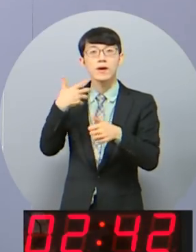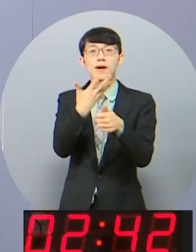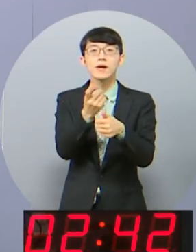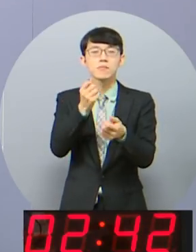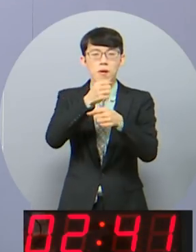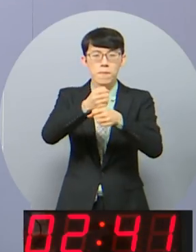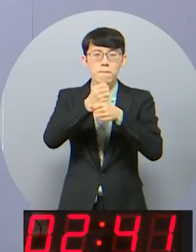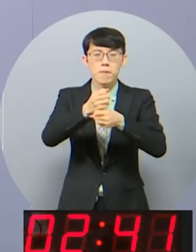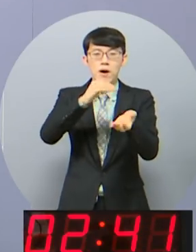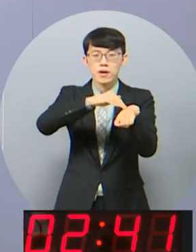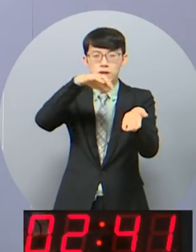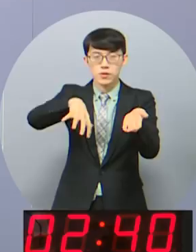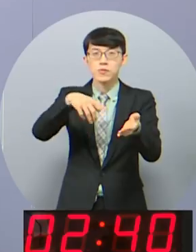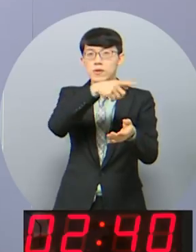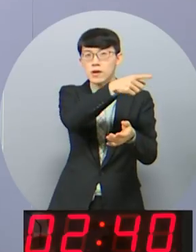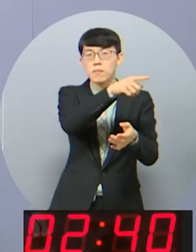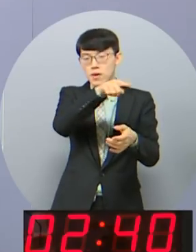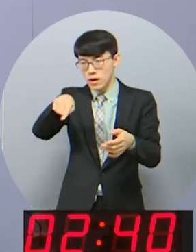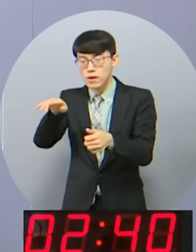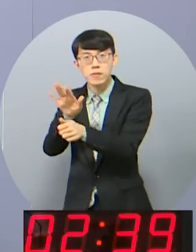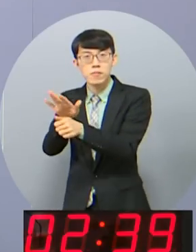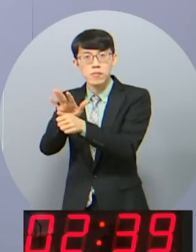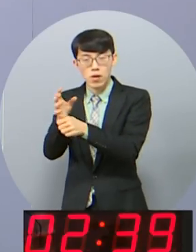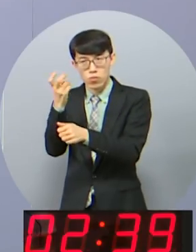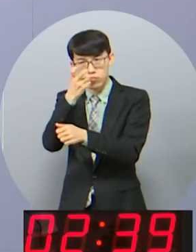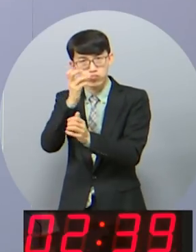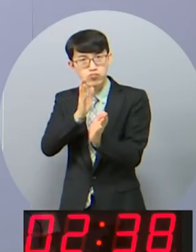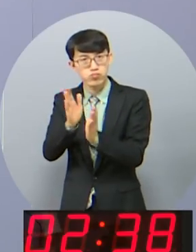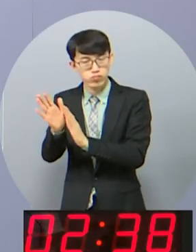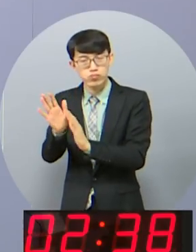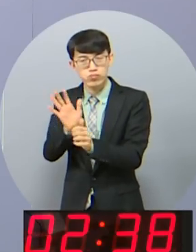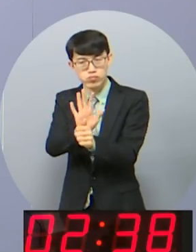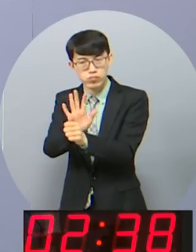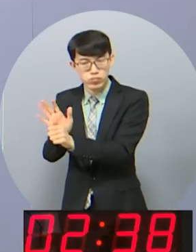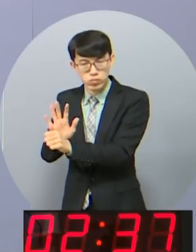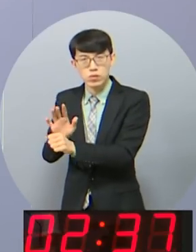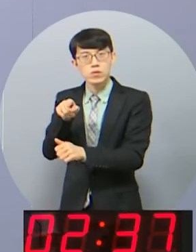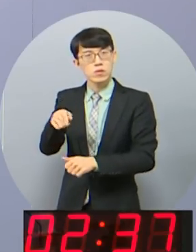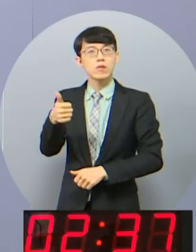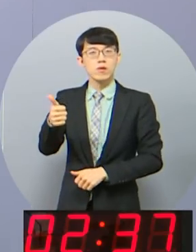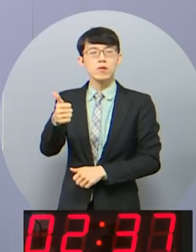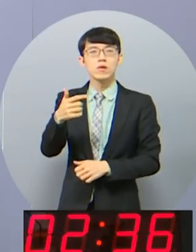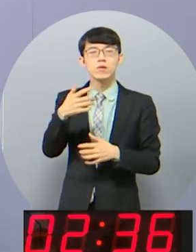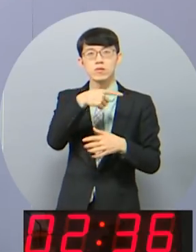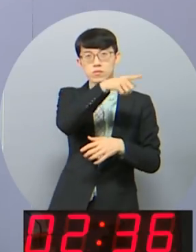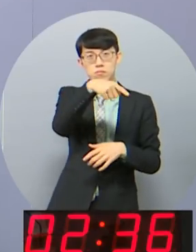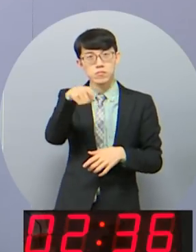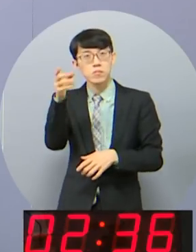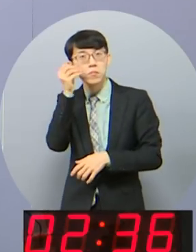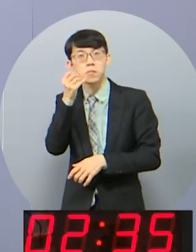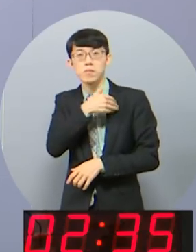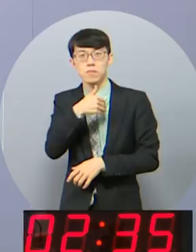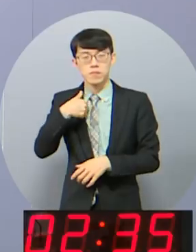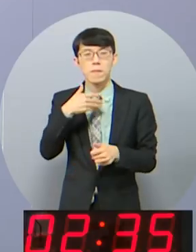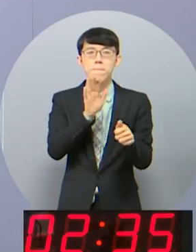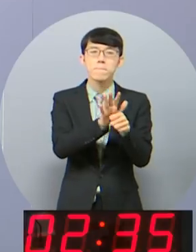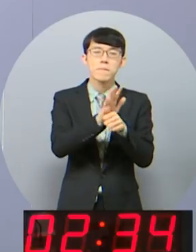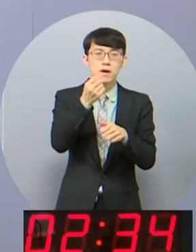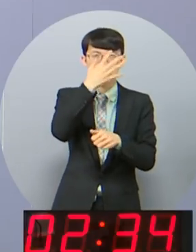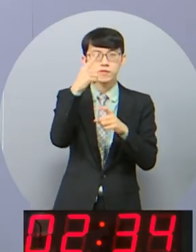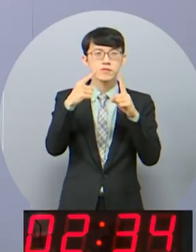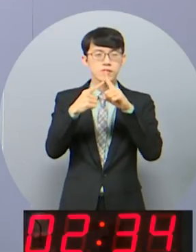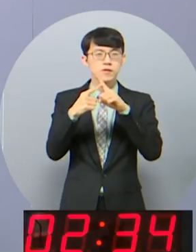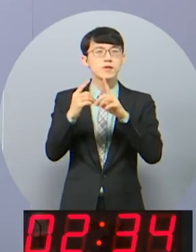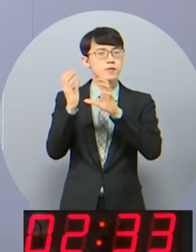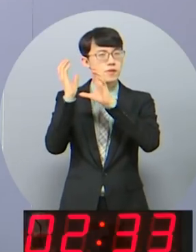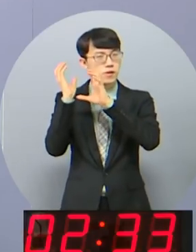理较足好足好诶。所以啊，咱这托老中心啊，会当互咱年轻人啊，会当减负担嘛呢。过来，